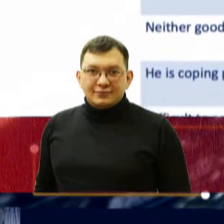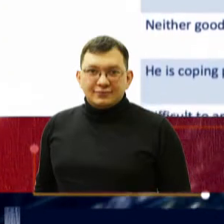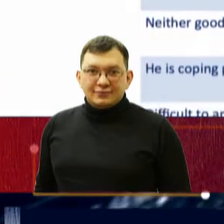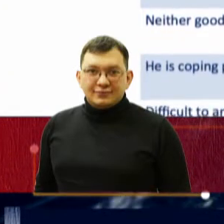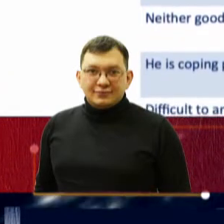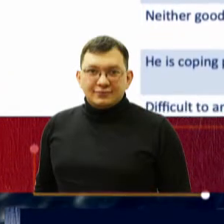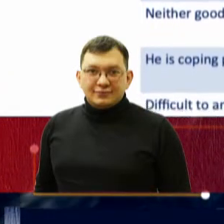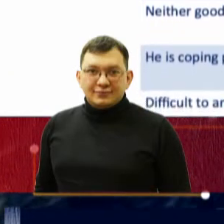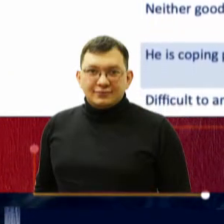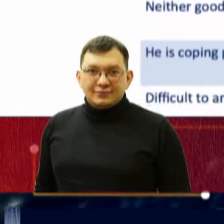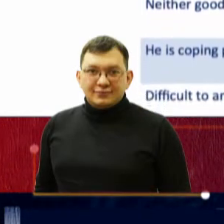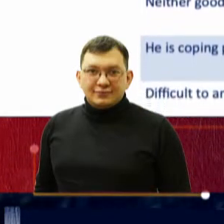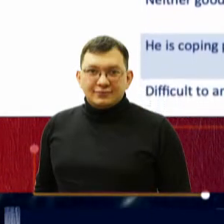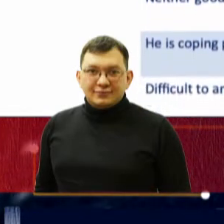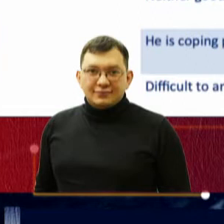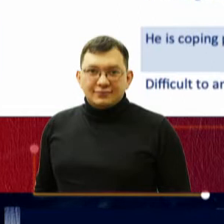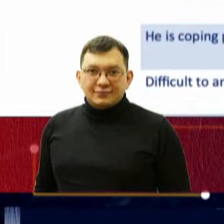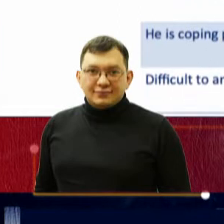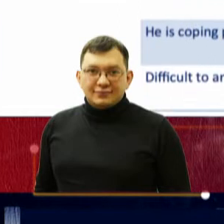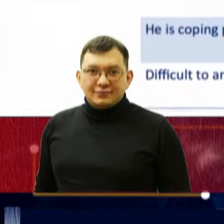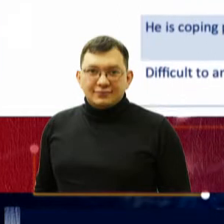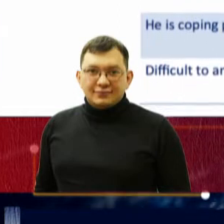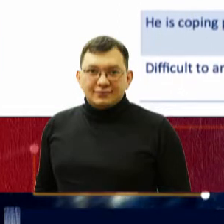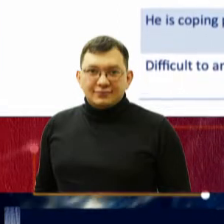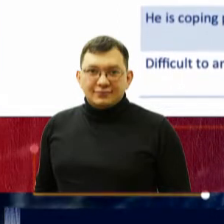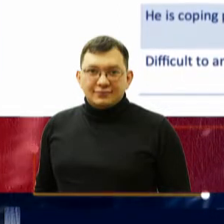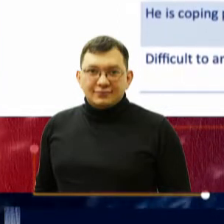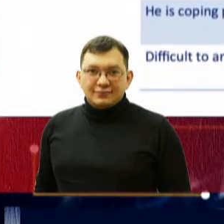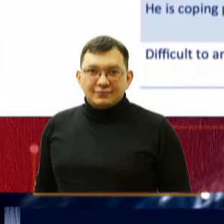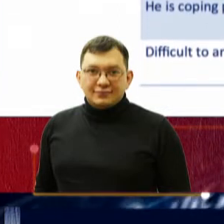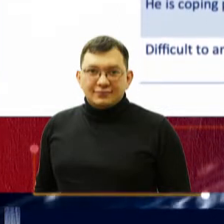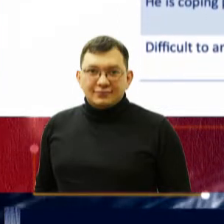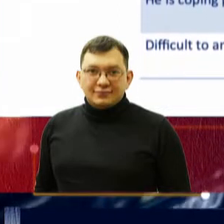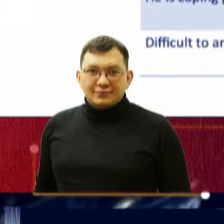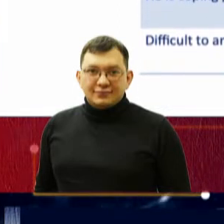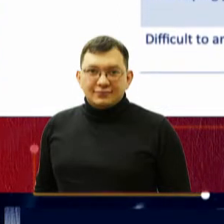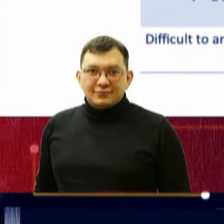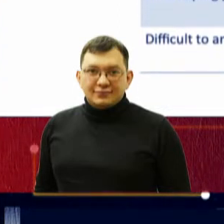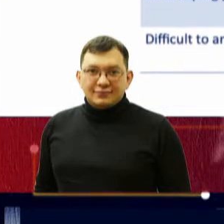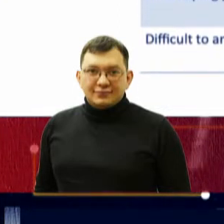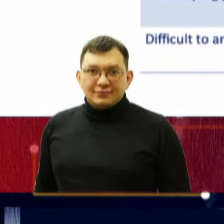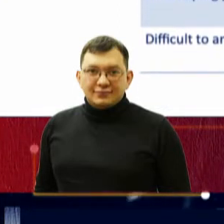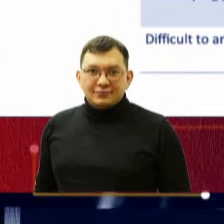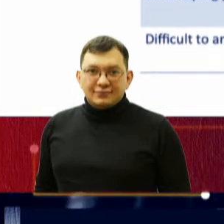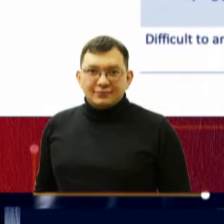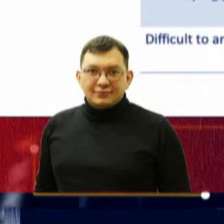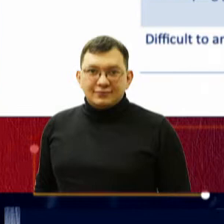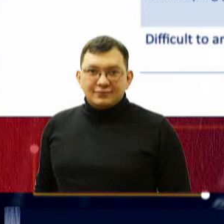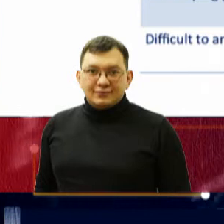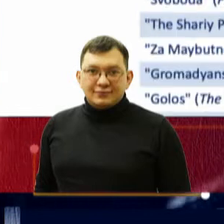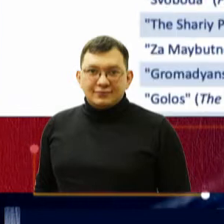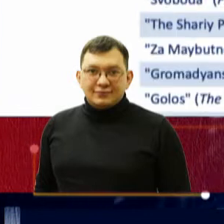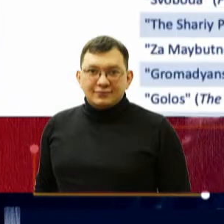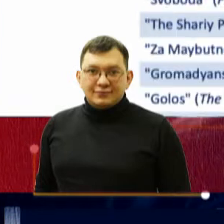там був, які скандали потрапляв, ну і вони вже вирішують, будуть вони підтримувати чи не будуть. Тому це дуже часто це не